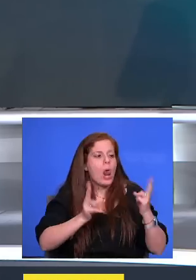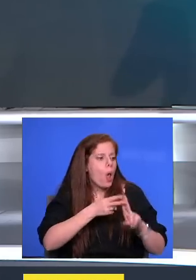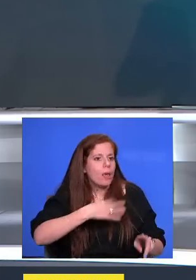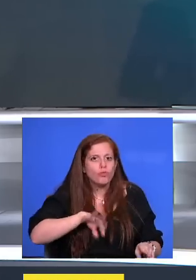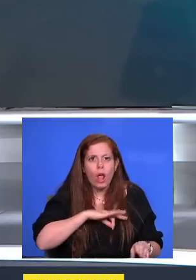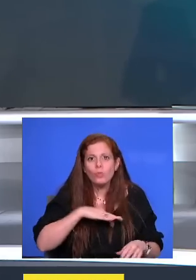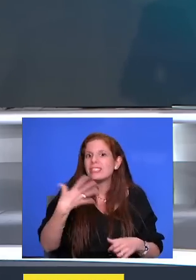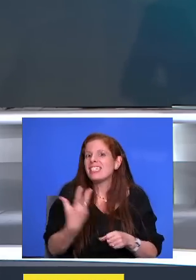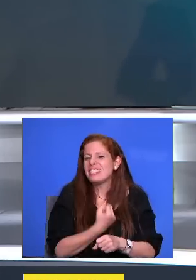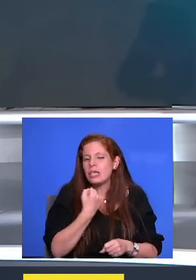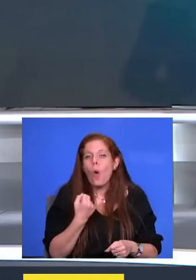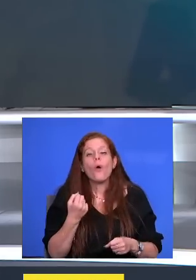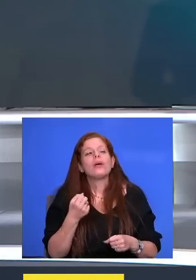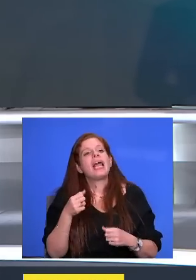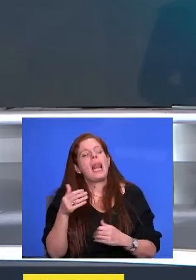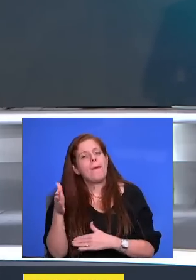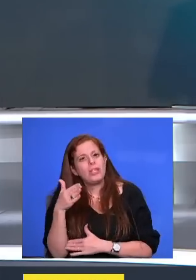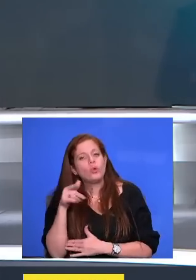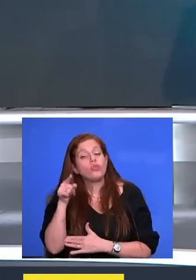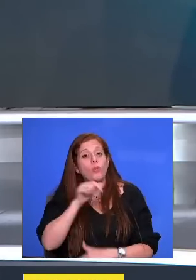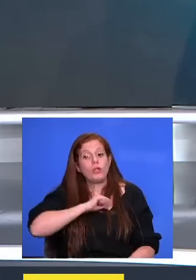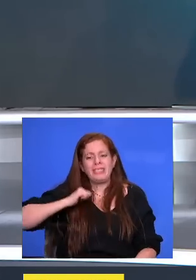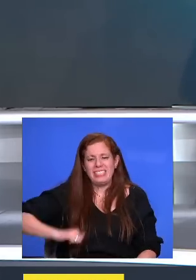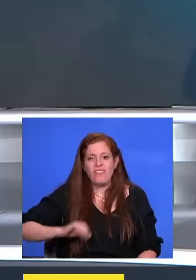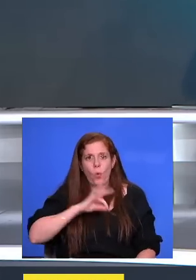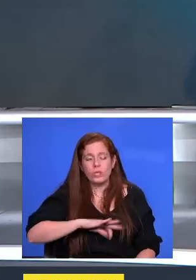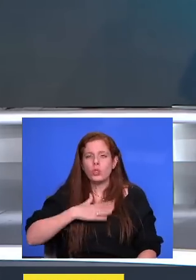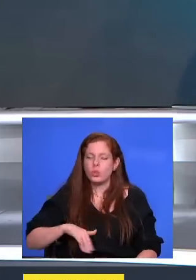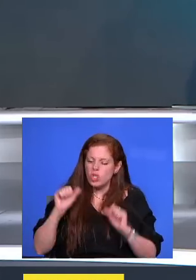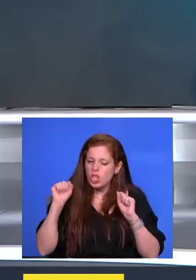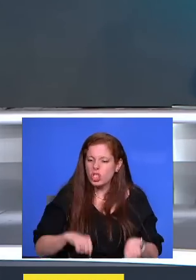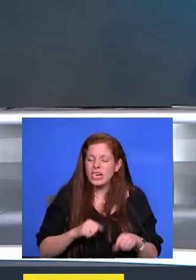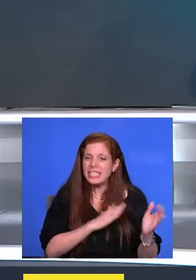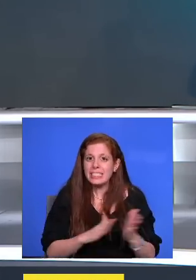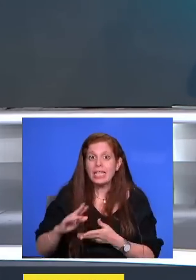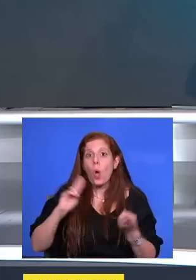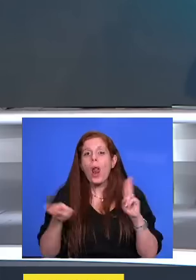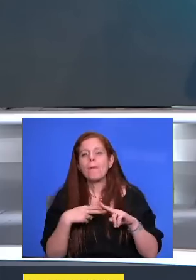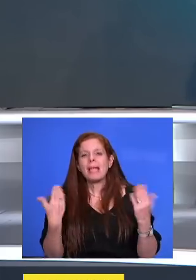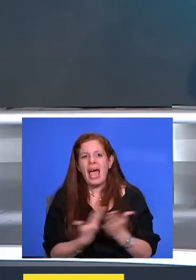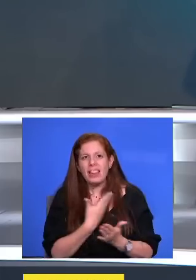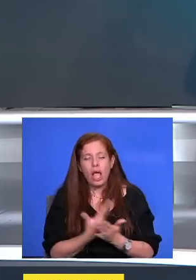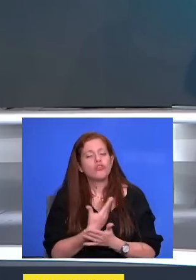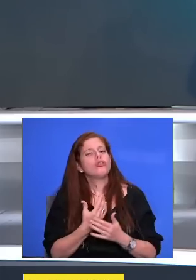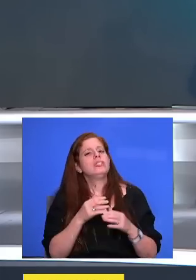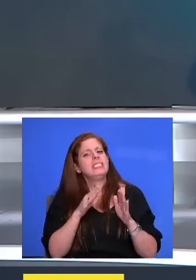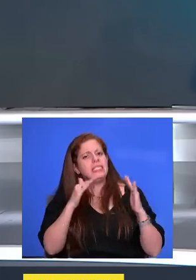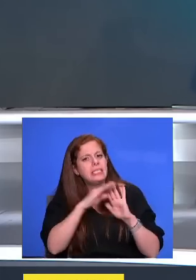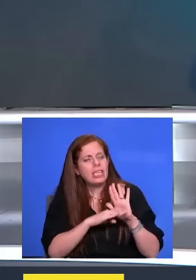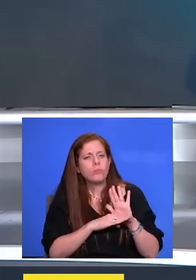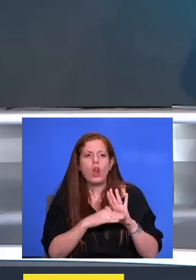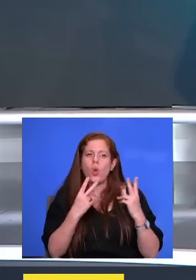ניצחון לציר המדינות שבראשן סין ורוסיה, שרוצות להשליט סדר עולמי חדש, סדר שמושתת על עקרונות